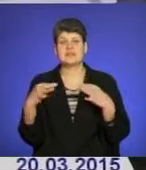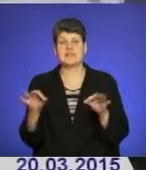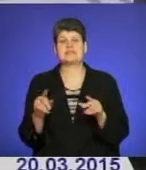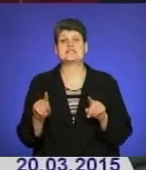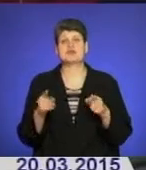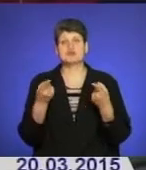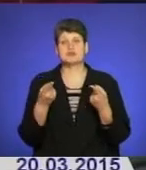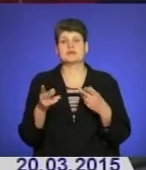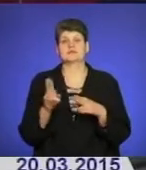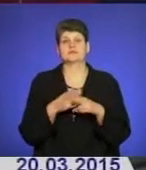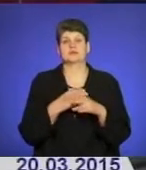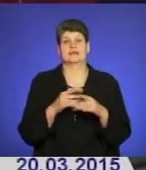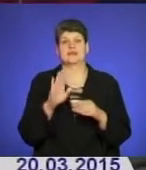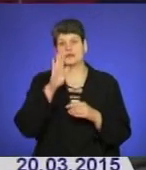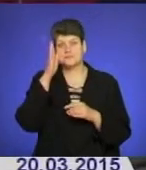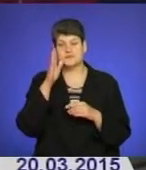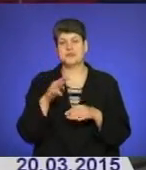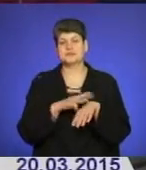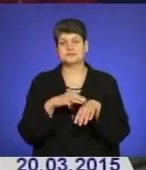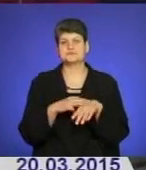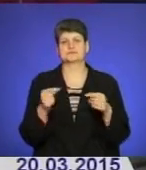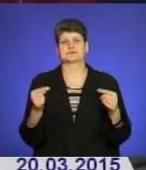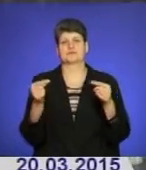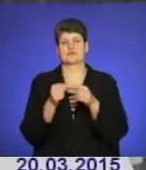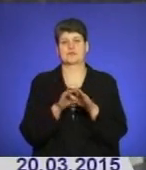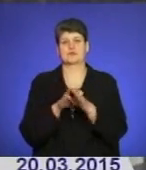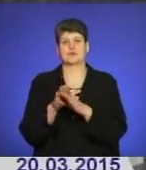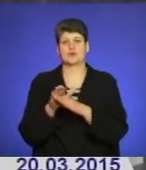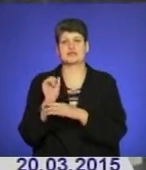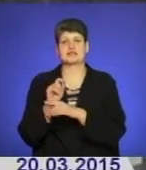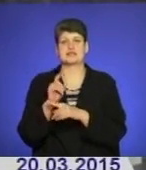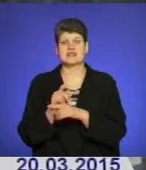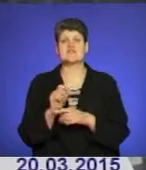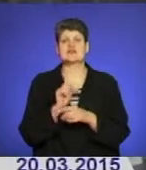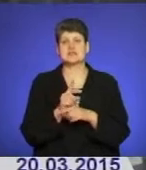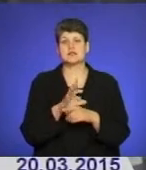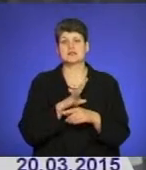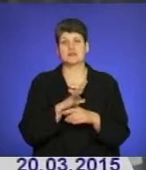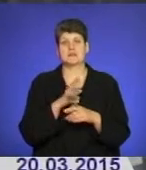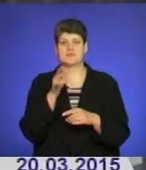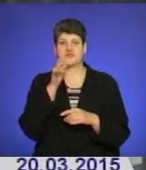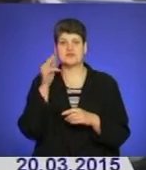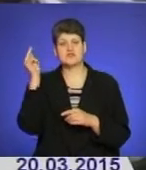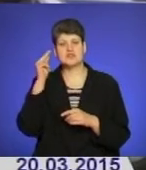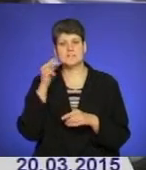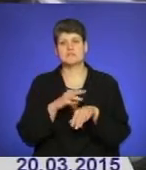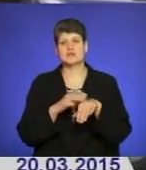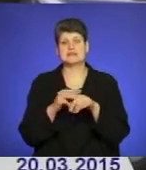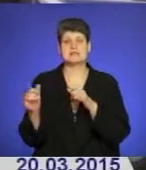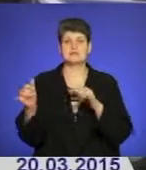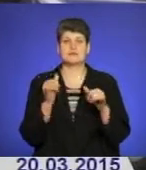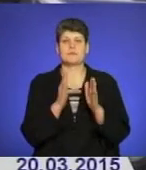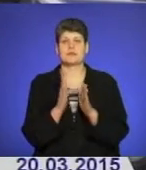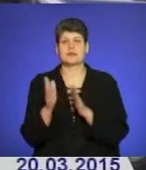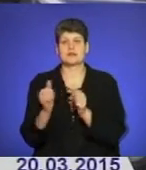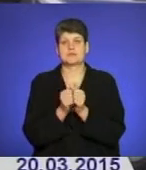та обезброїли терористів. Правоохоронці чітко виконували відні завдання та вказівки, які надходили під час навчання. Міліціонери забезпечили